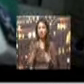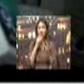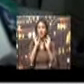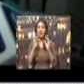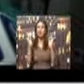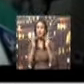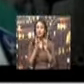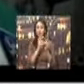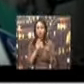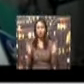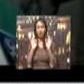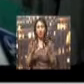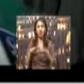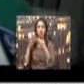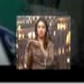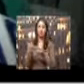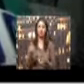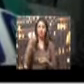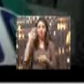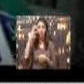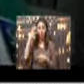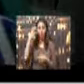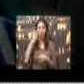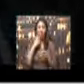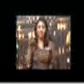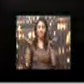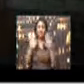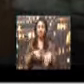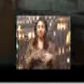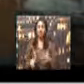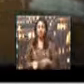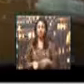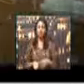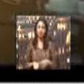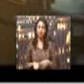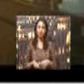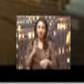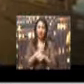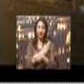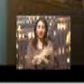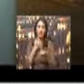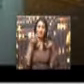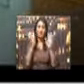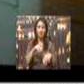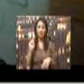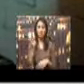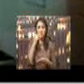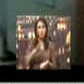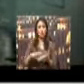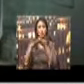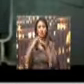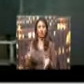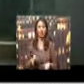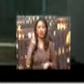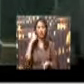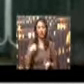ما دخلتش لحد ما الورم زاد عليها وقفل الرئه في حلها. فاحنا عايزين يعني امكانيات. هم الدكاتره مش مقصرين، بس مش